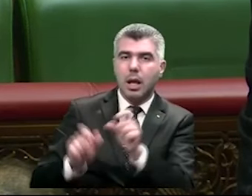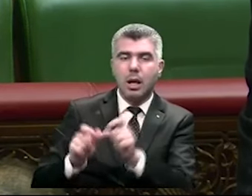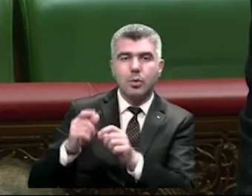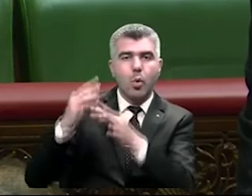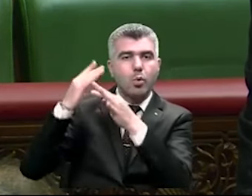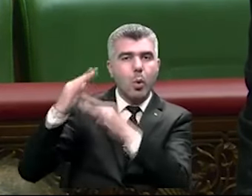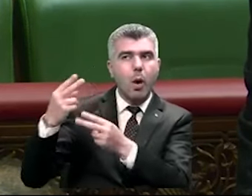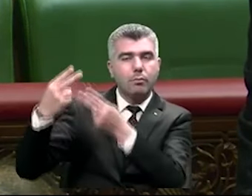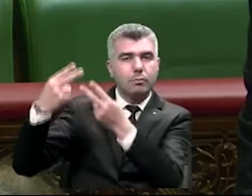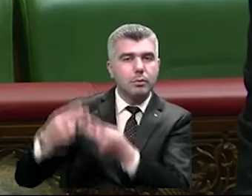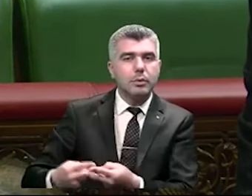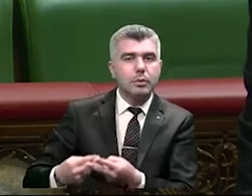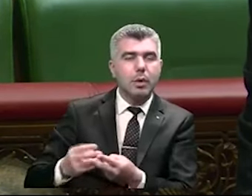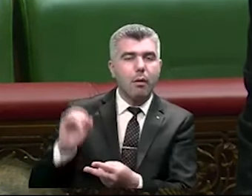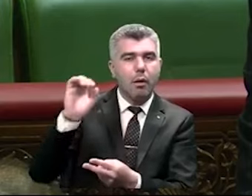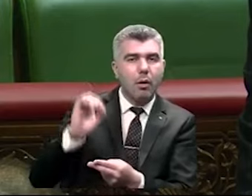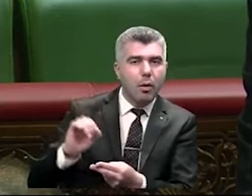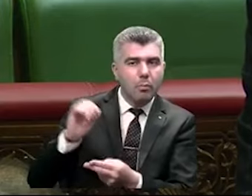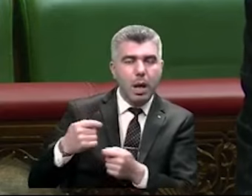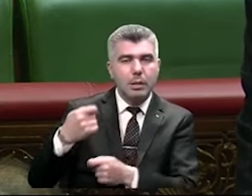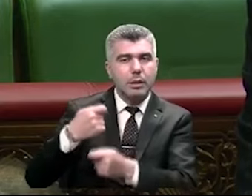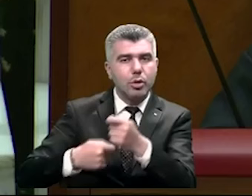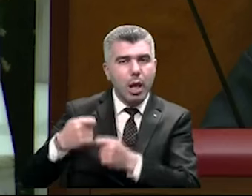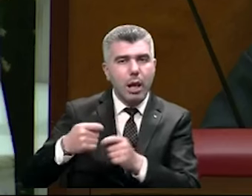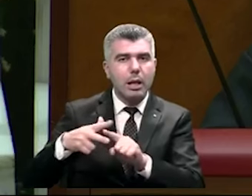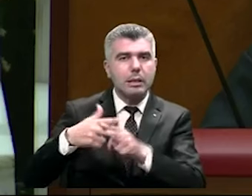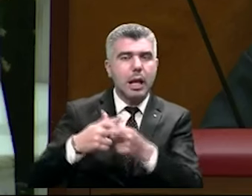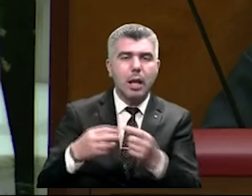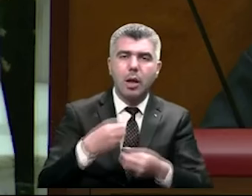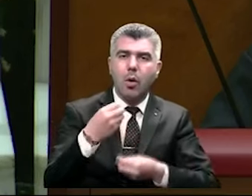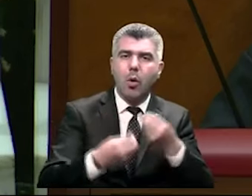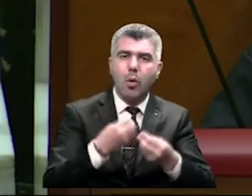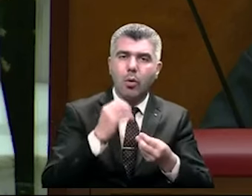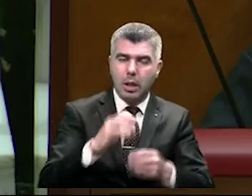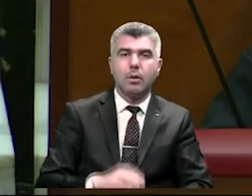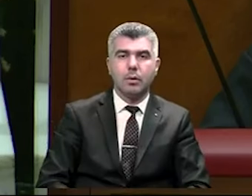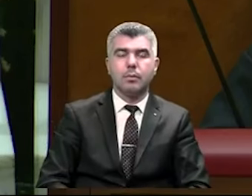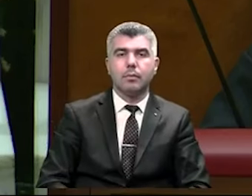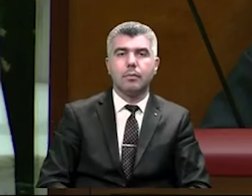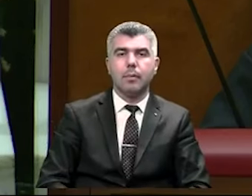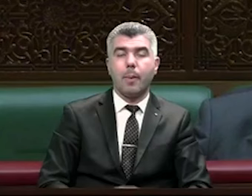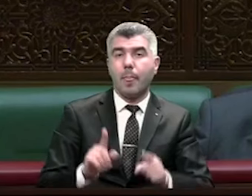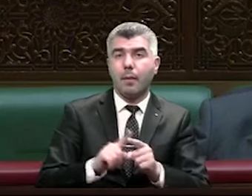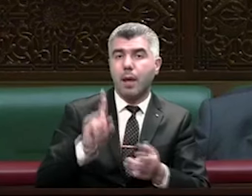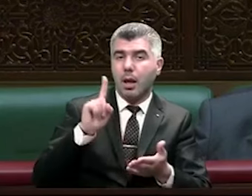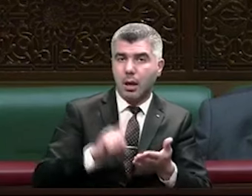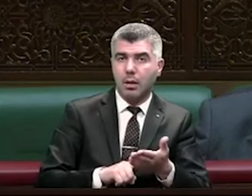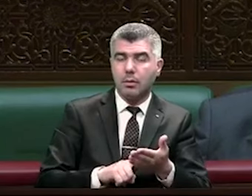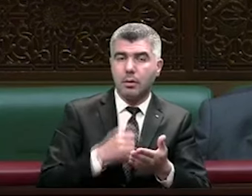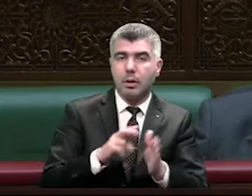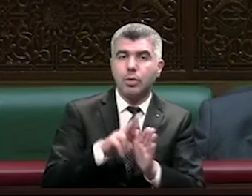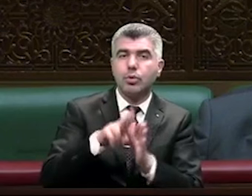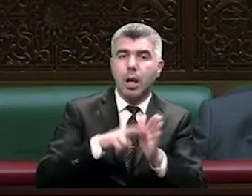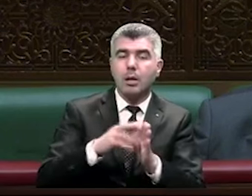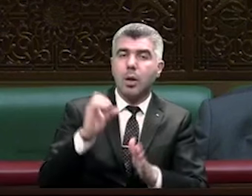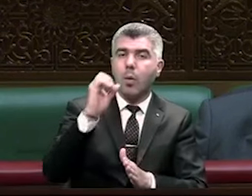الاجانب والاستثمارات الكبرى سواء التجاريه او الصناعيه او السياحيه في هذا السياق اخص الذكر بجهه درعه